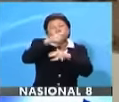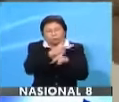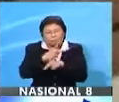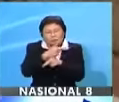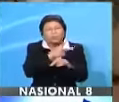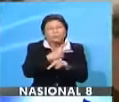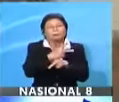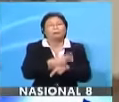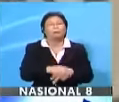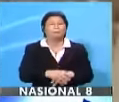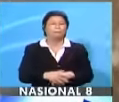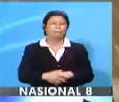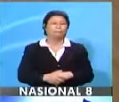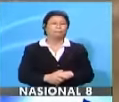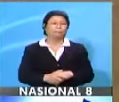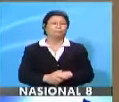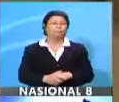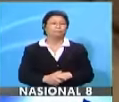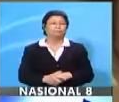berjaga-jaga.